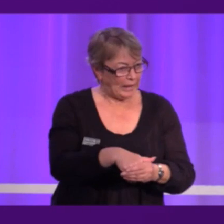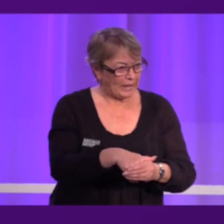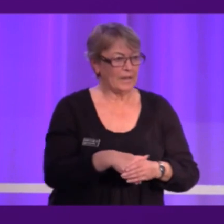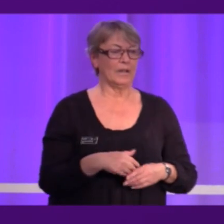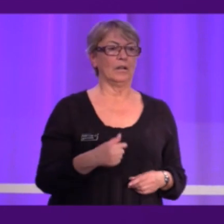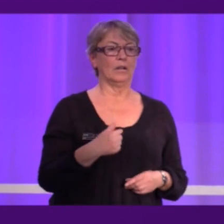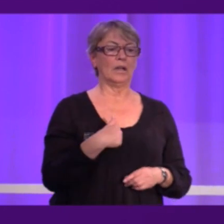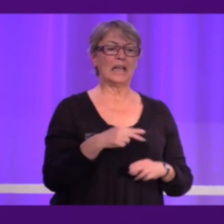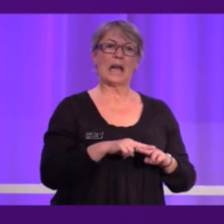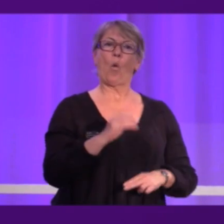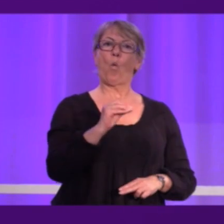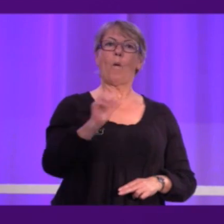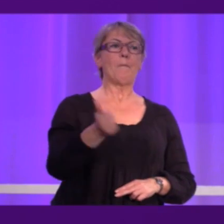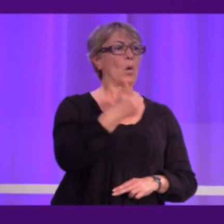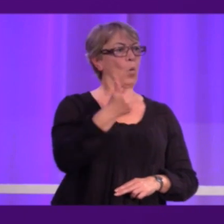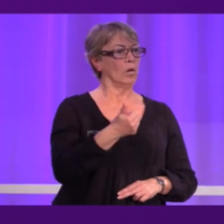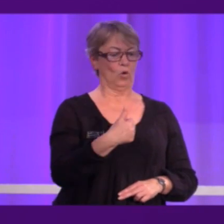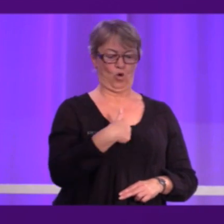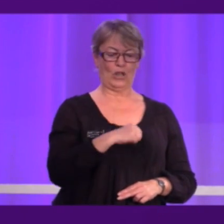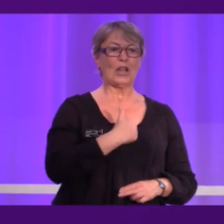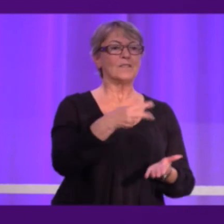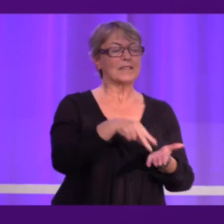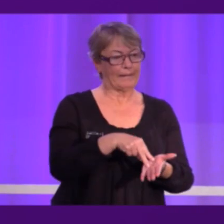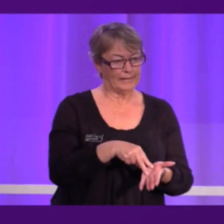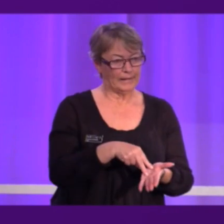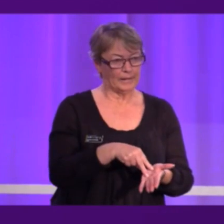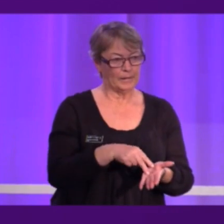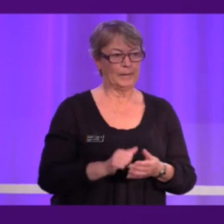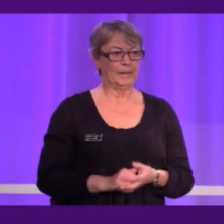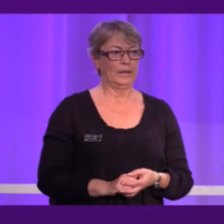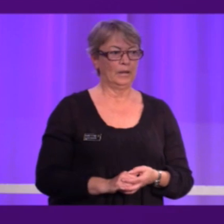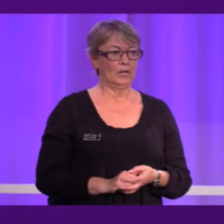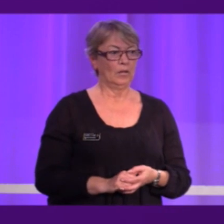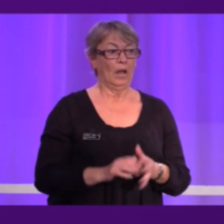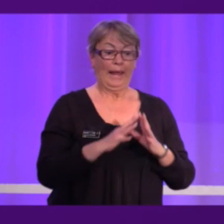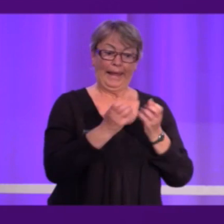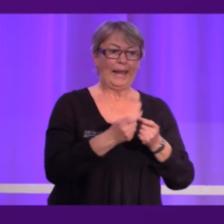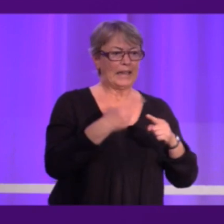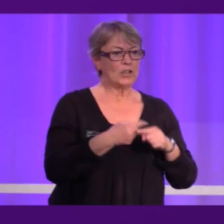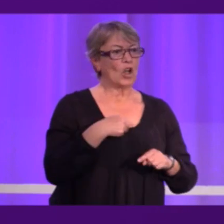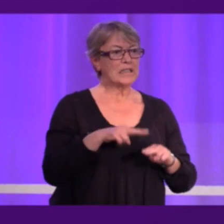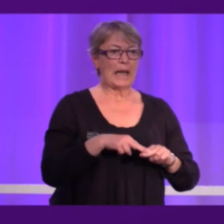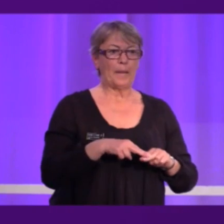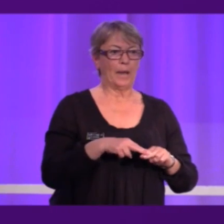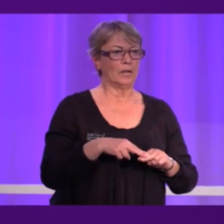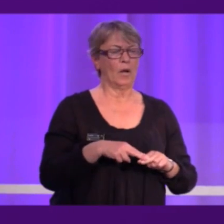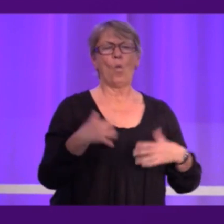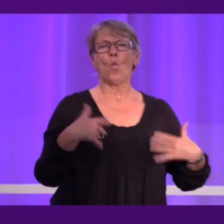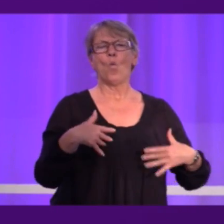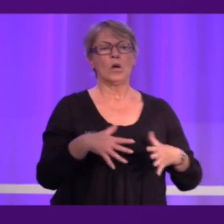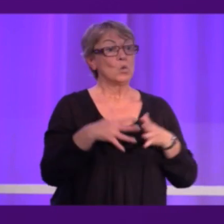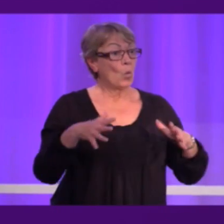Jag känner ett oberoende och att jag är självständig. Helt enkelt så känner jag en enorm